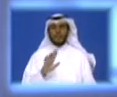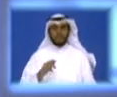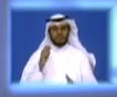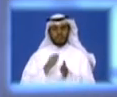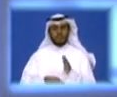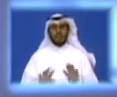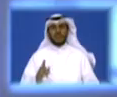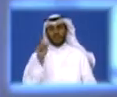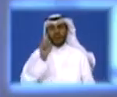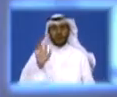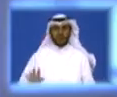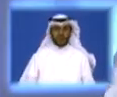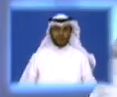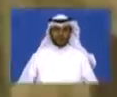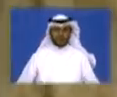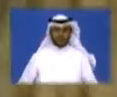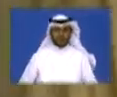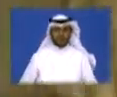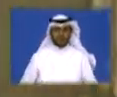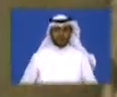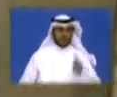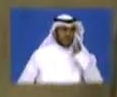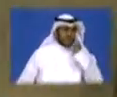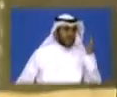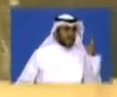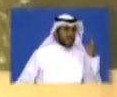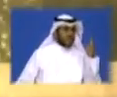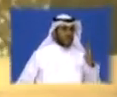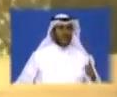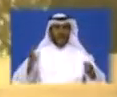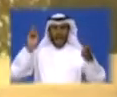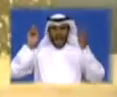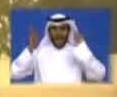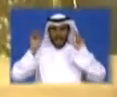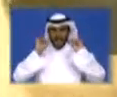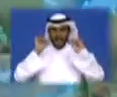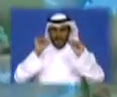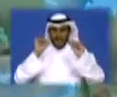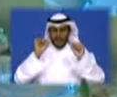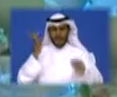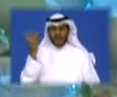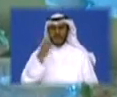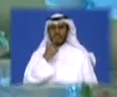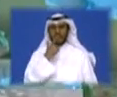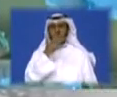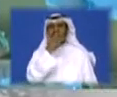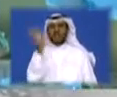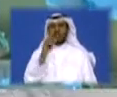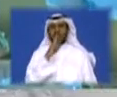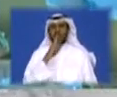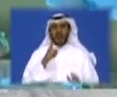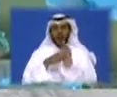لجان المجلس البلدي. احتفال إدارة نزع الملكية للمنفعة العامة بمرور 50 عاما على